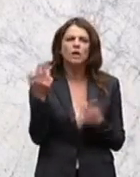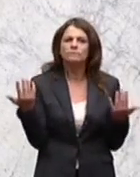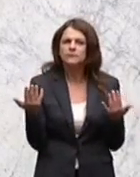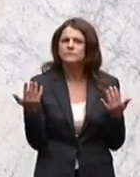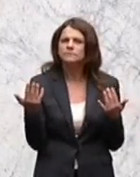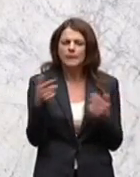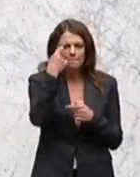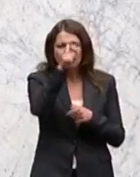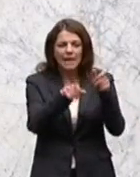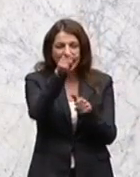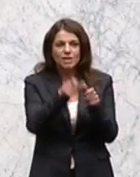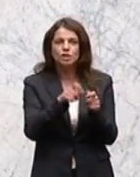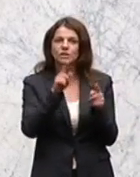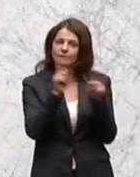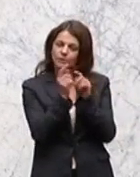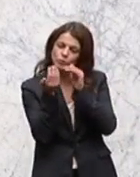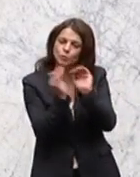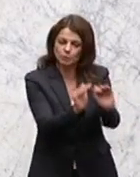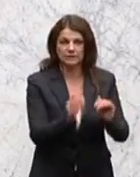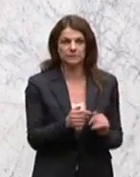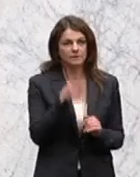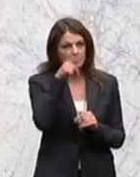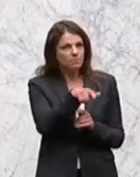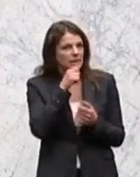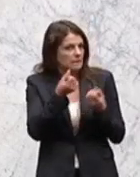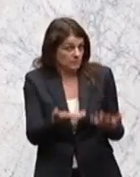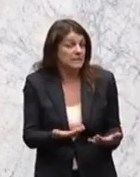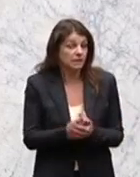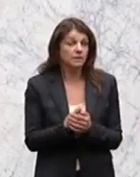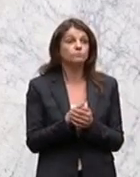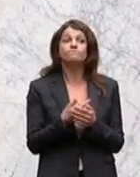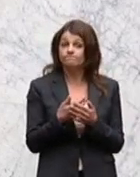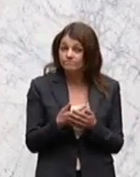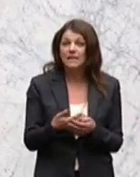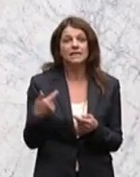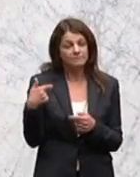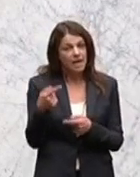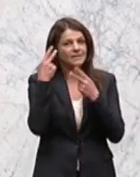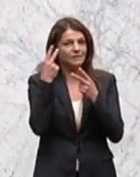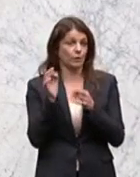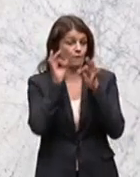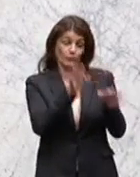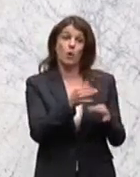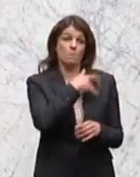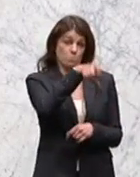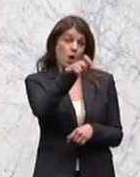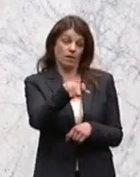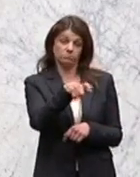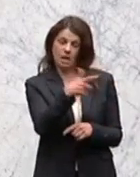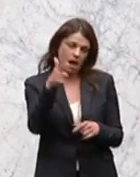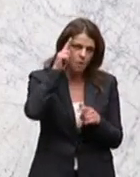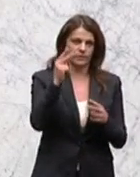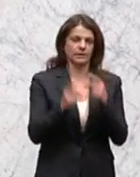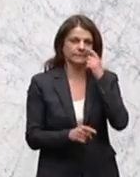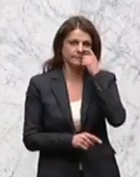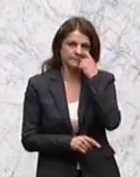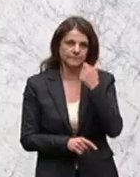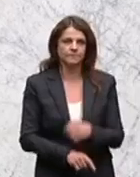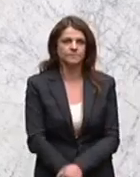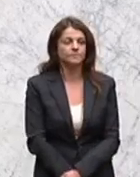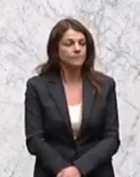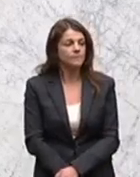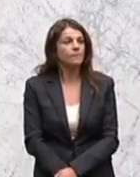als befürchtet, aber das Geld brauchen wir ja trotzdem in dem Fall für die Stärkung unserer Polizei und unseres Bundesheeres. Und